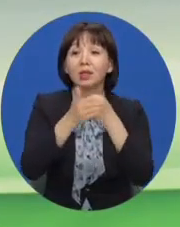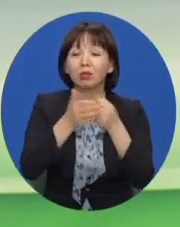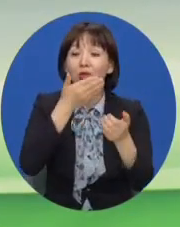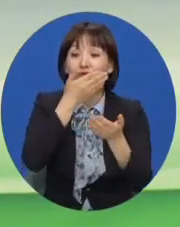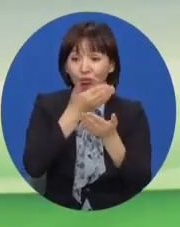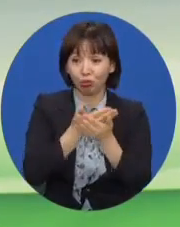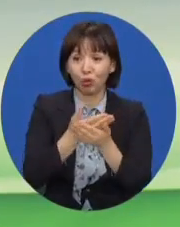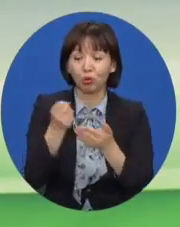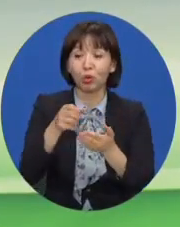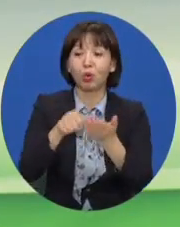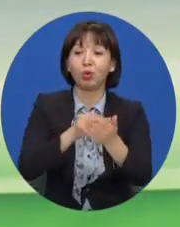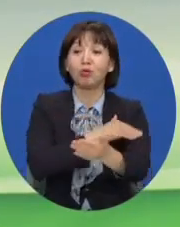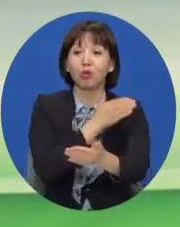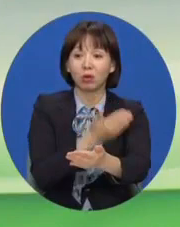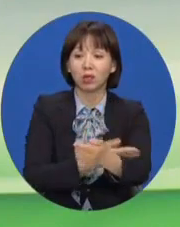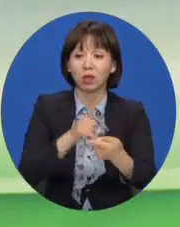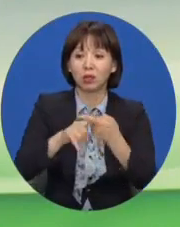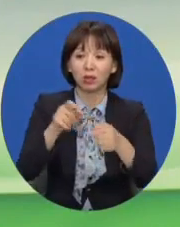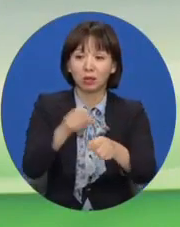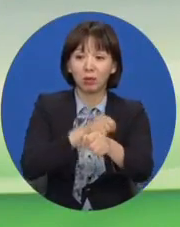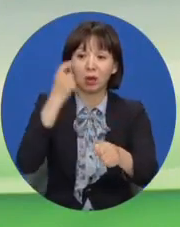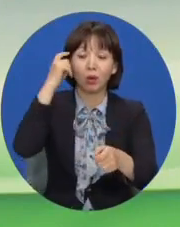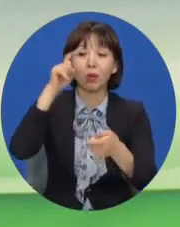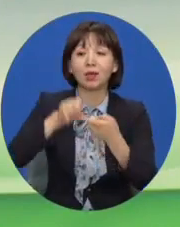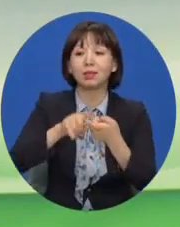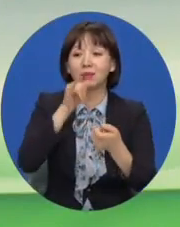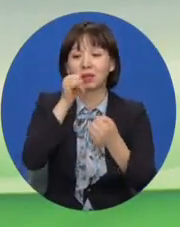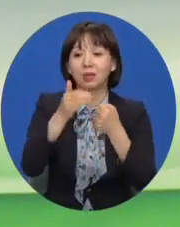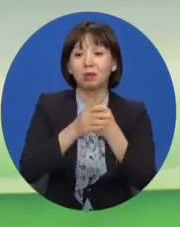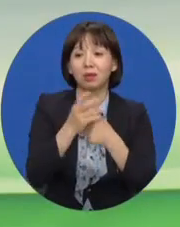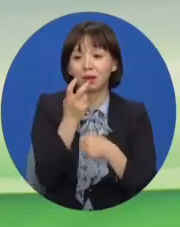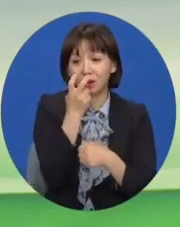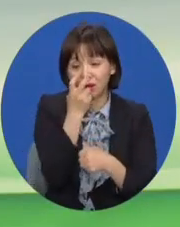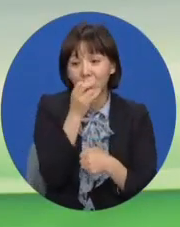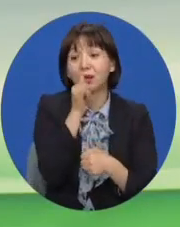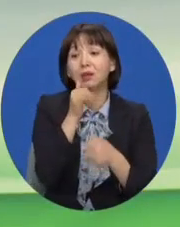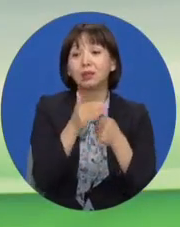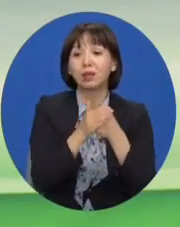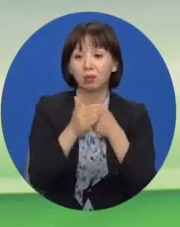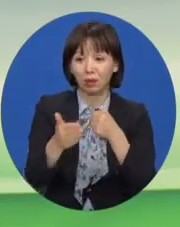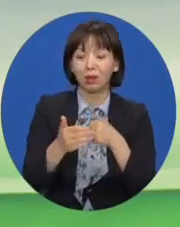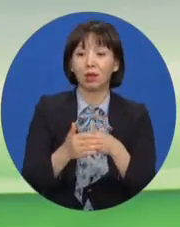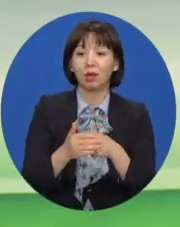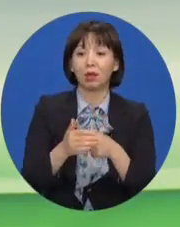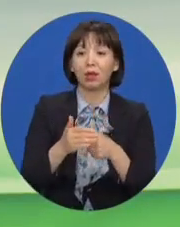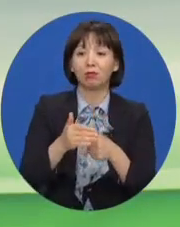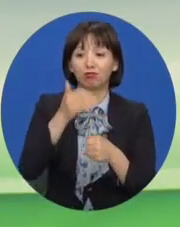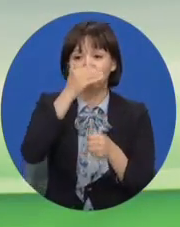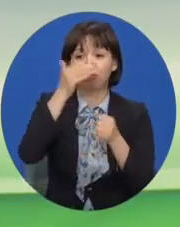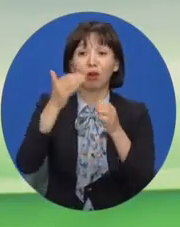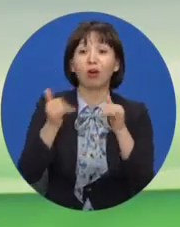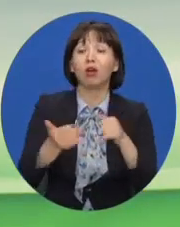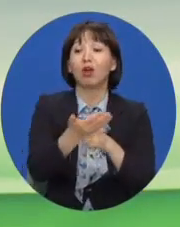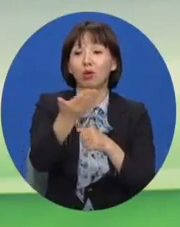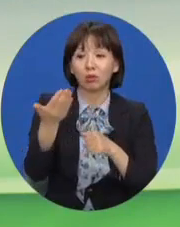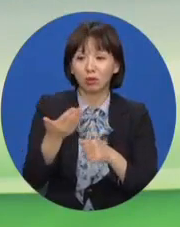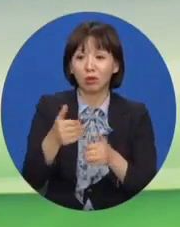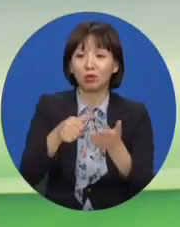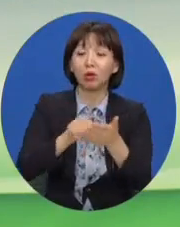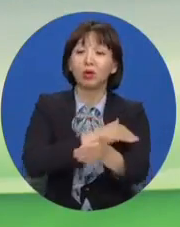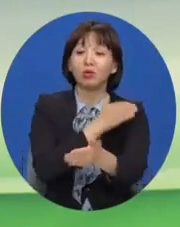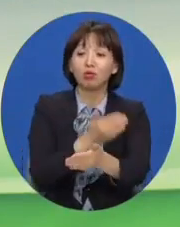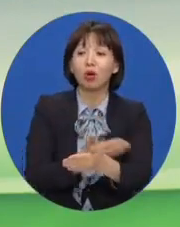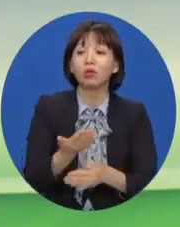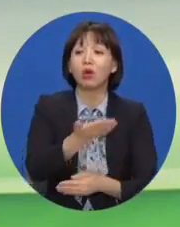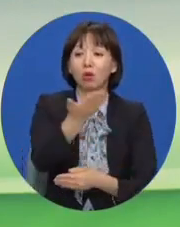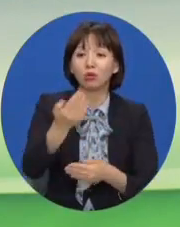공약이고 유권자들께서도 특별히 더 관심을 가지고 일단은 지켜보실 것 같습니다. 그렇기 때문에 우리 시청자분들께서 또 유권자분들께서